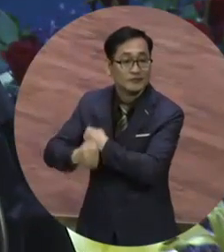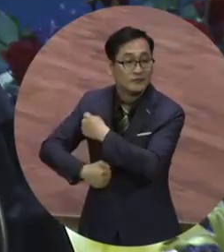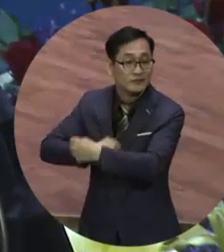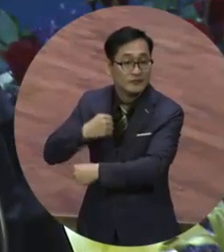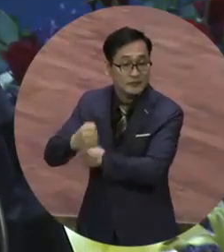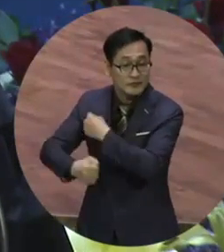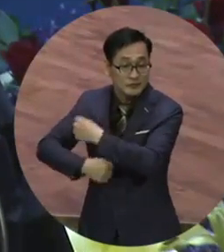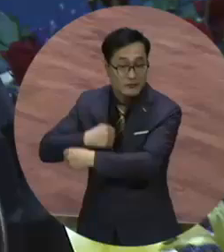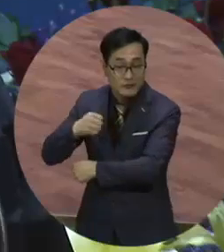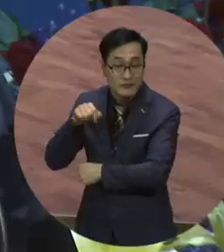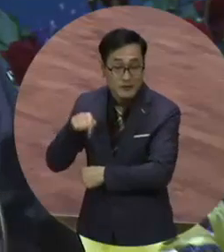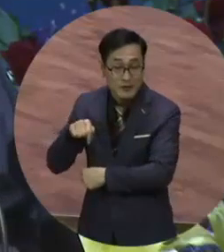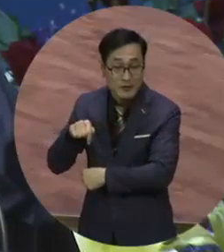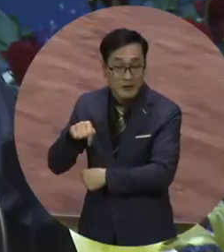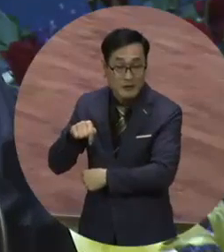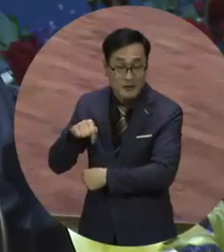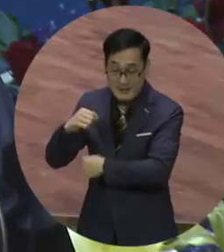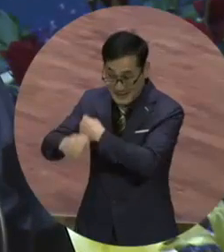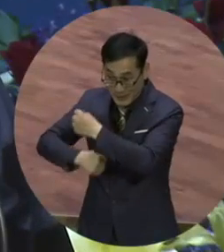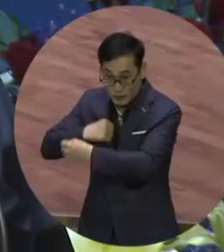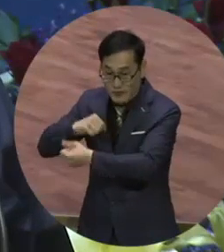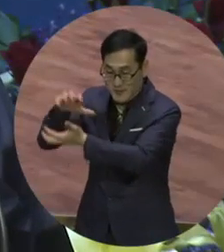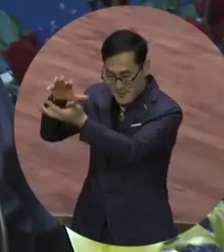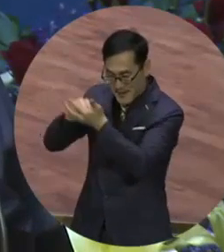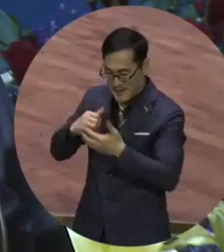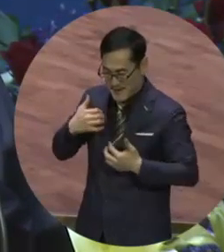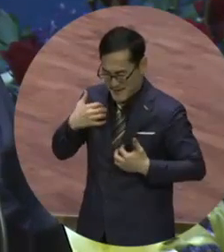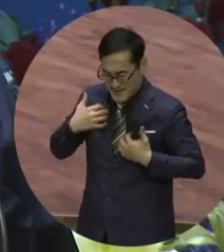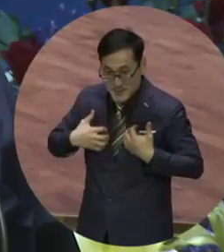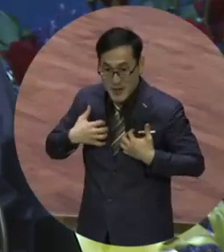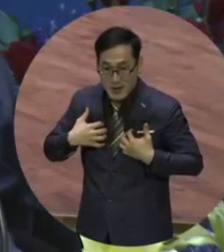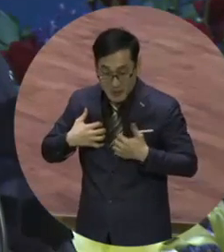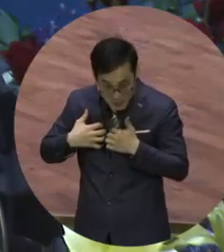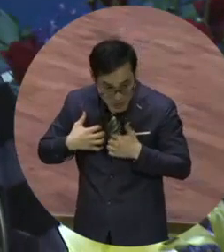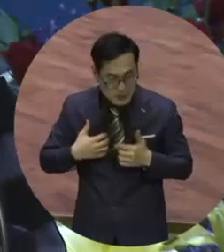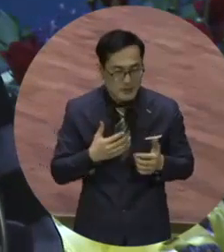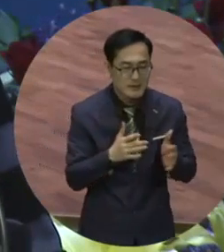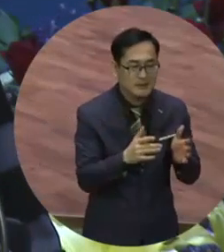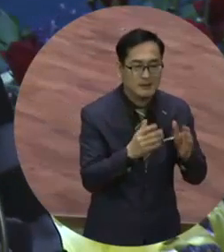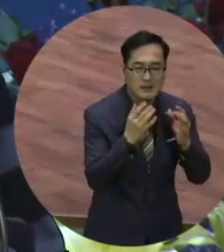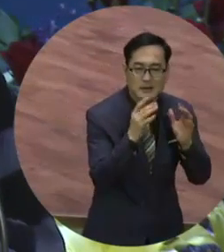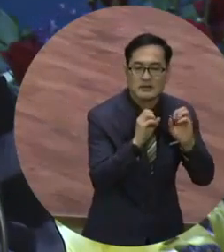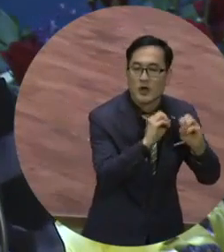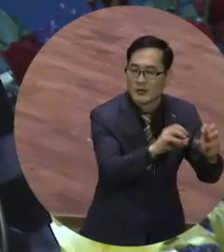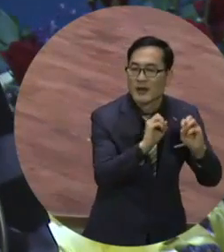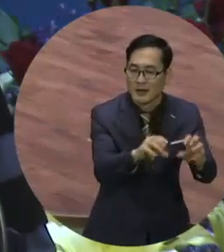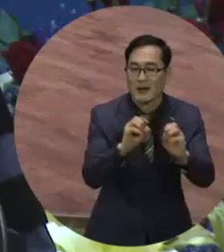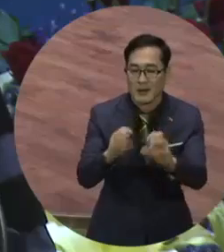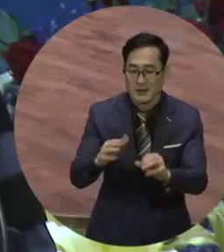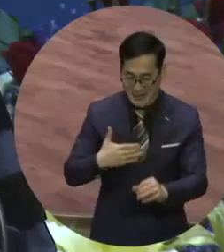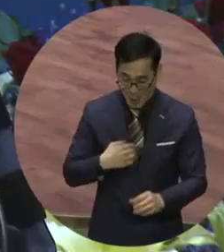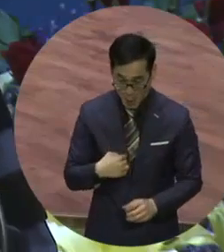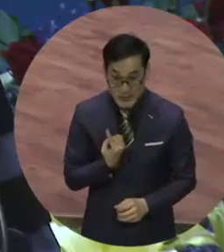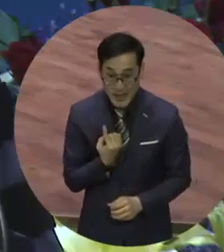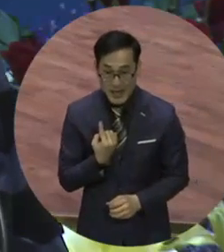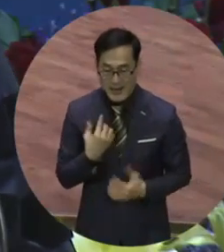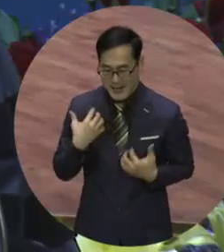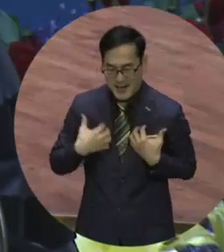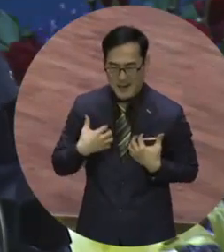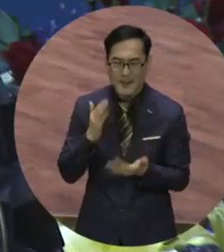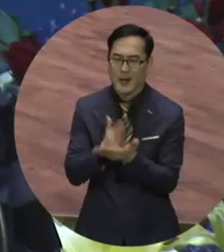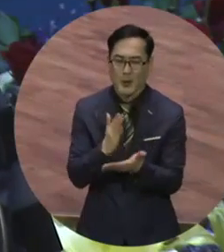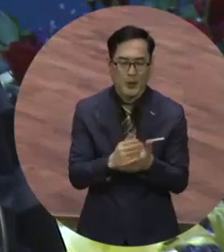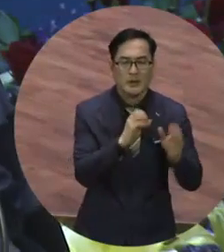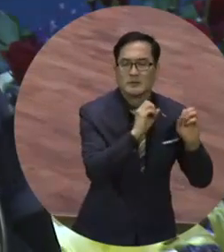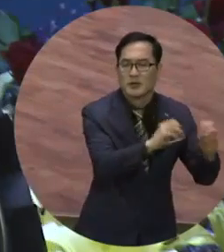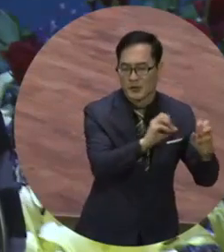주님이 다시 오실 때까지 전하는 거예요. 아멘. 나만 누린 것이 아니라 전하는 거예요. 사도 바울은